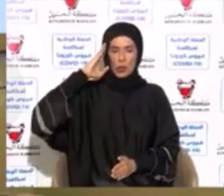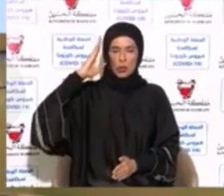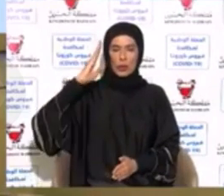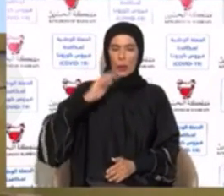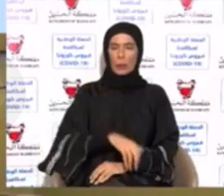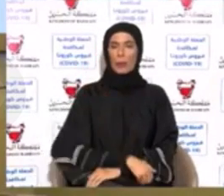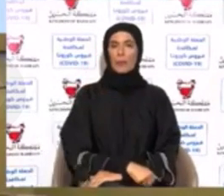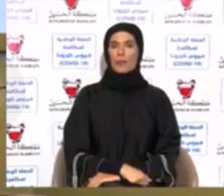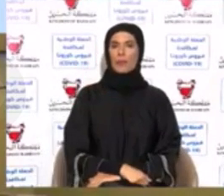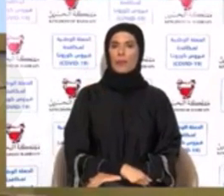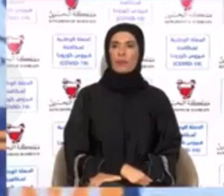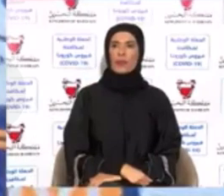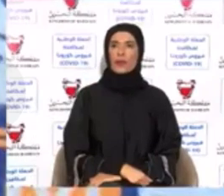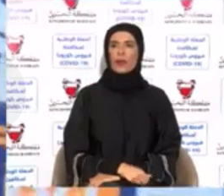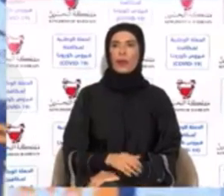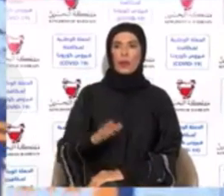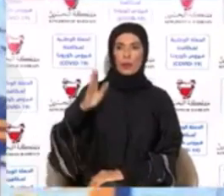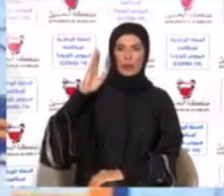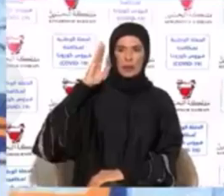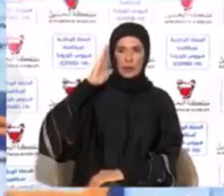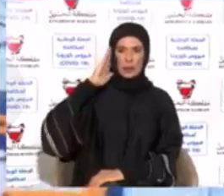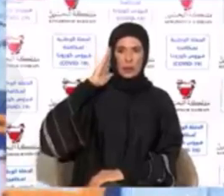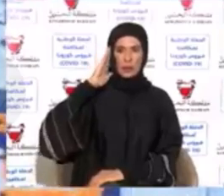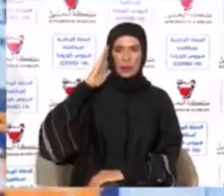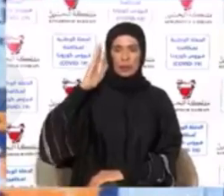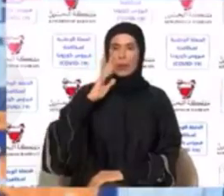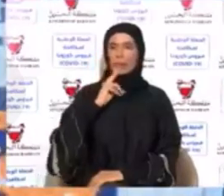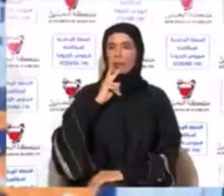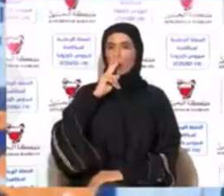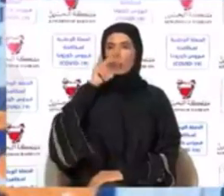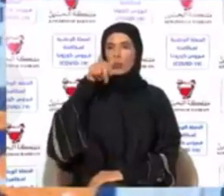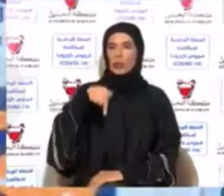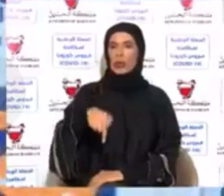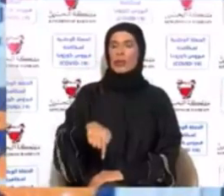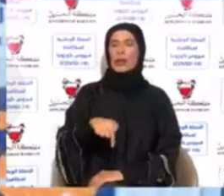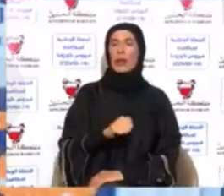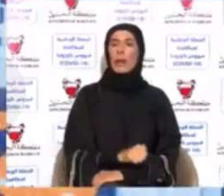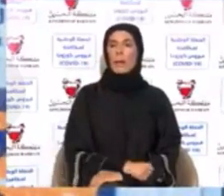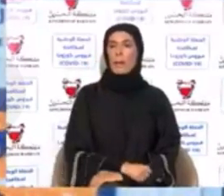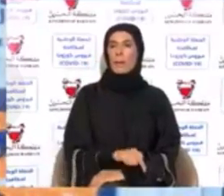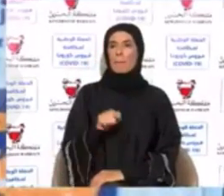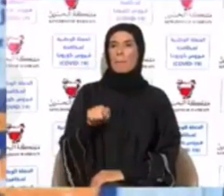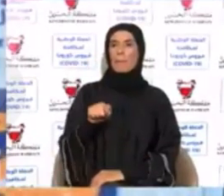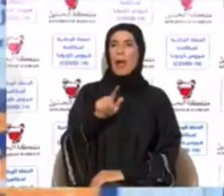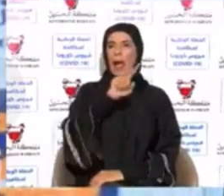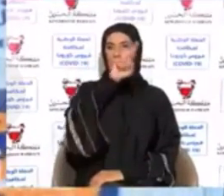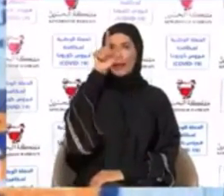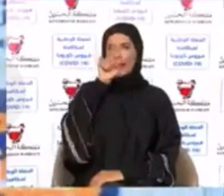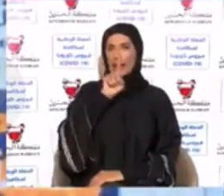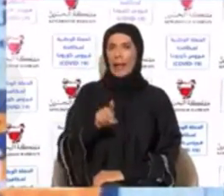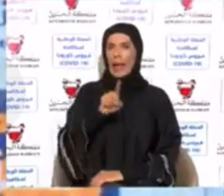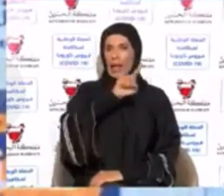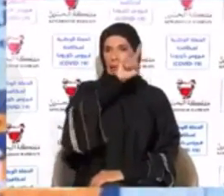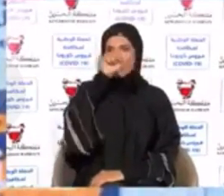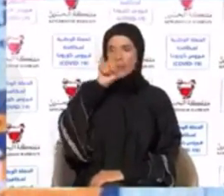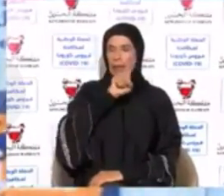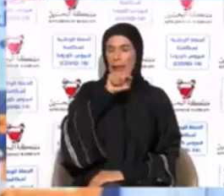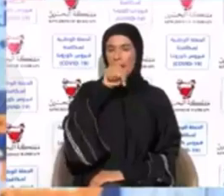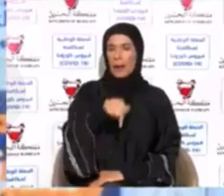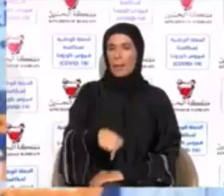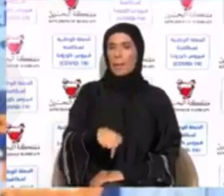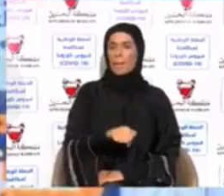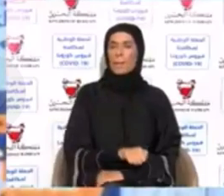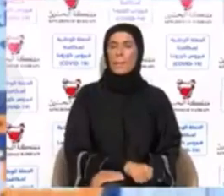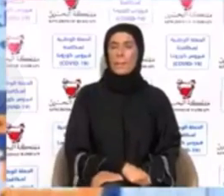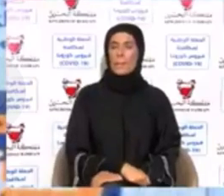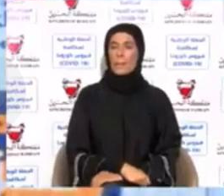جزيلا. شكرا للسادة المتحدثين على هذا الإيجاز. الآن سنفتح الباب لأخذ أسئلة